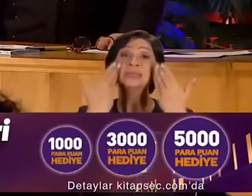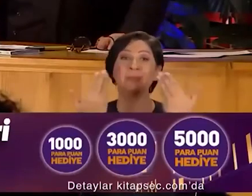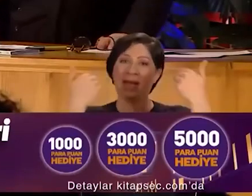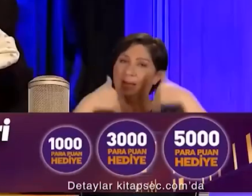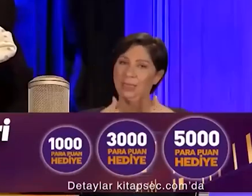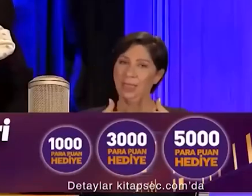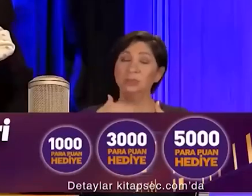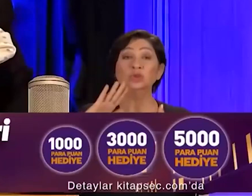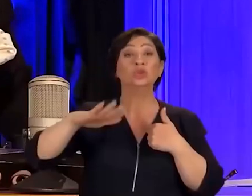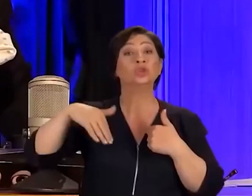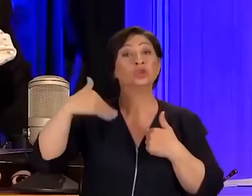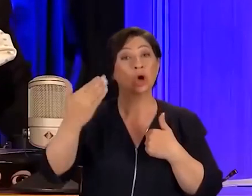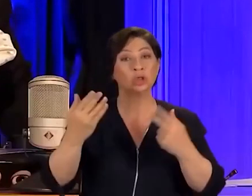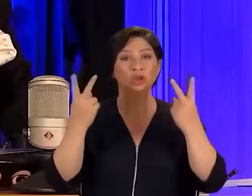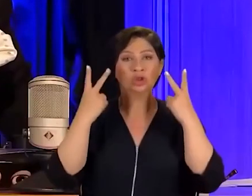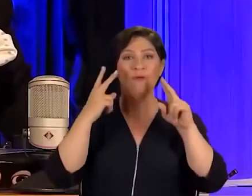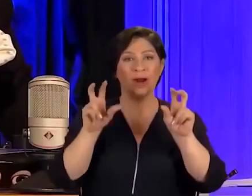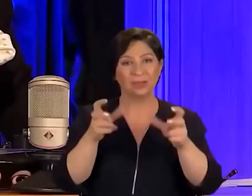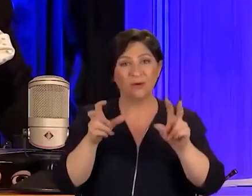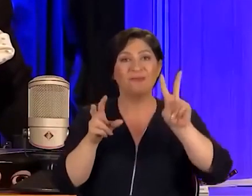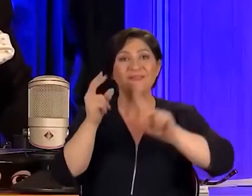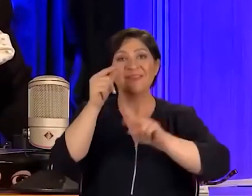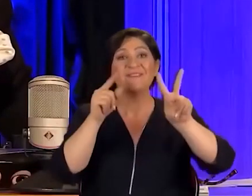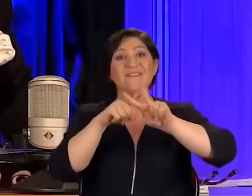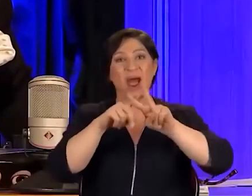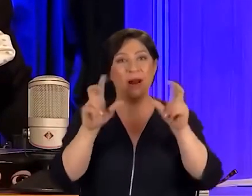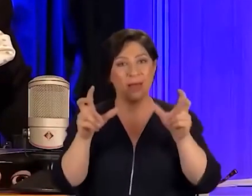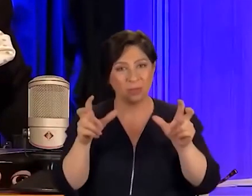sonra Show Radyo ve Viva Radyo